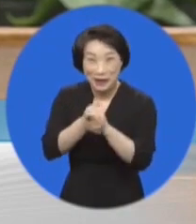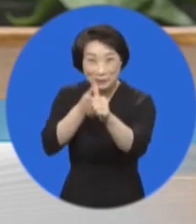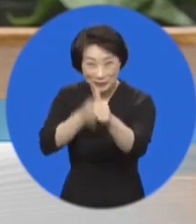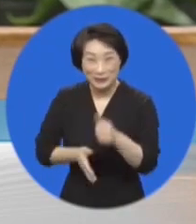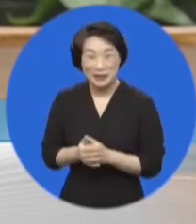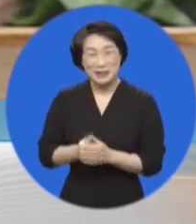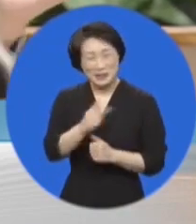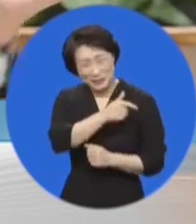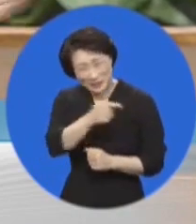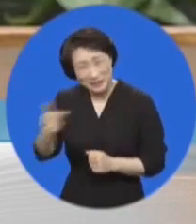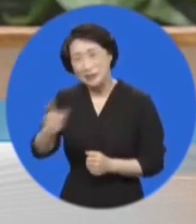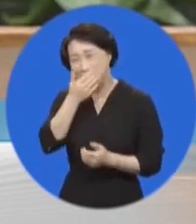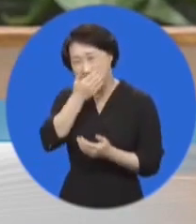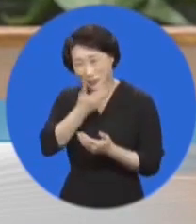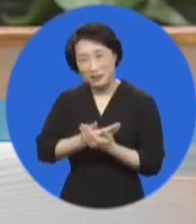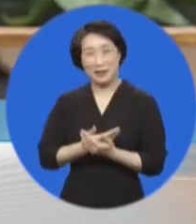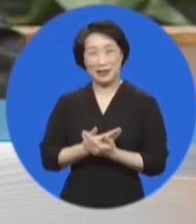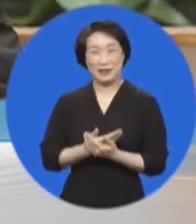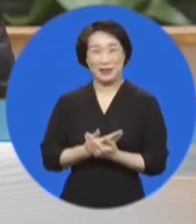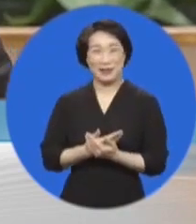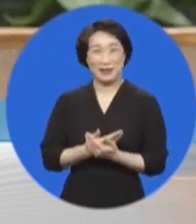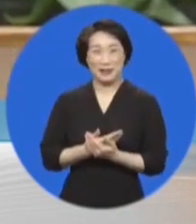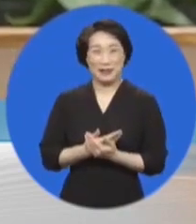엄청난 화제. 예.